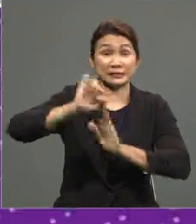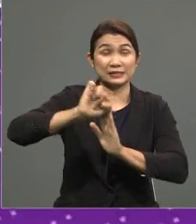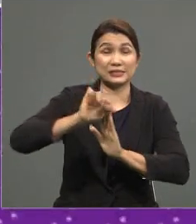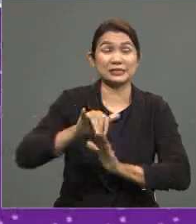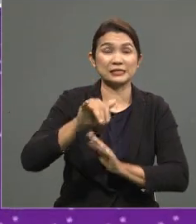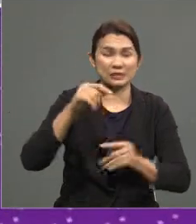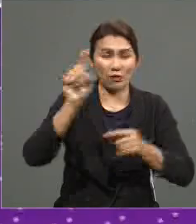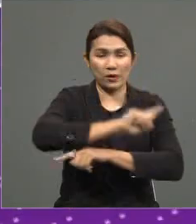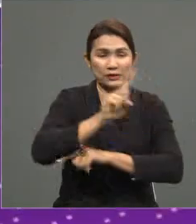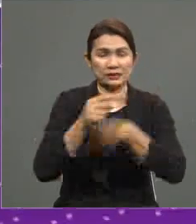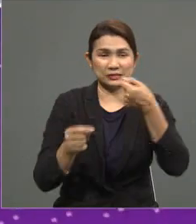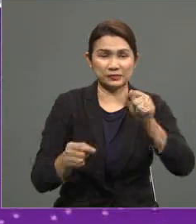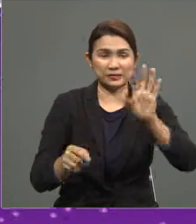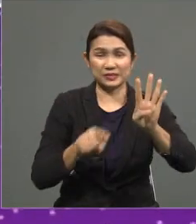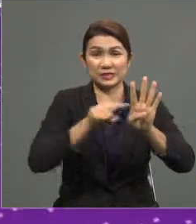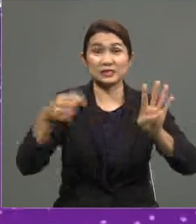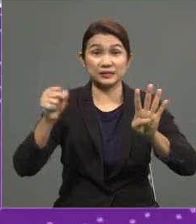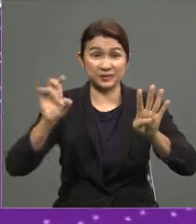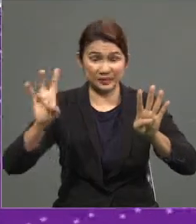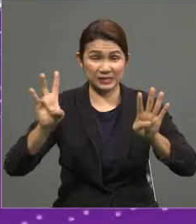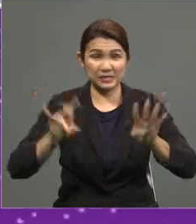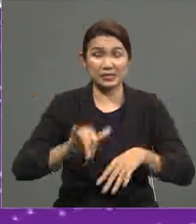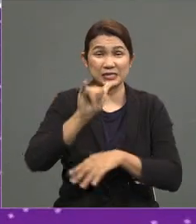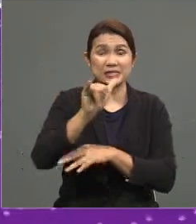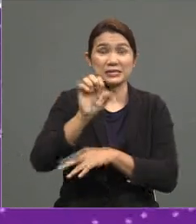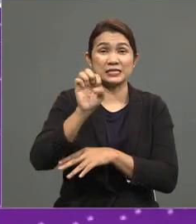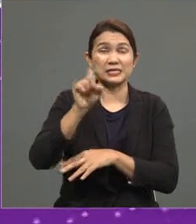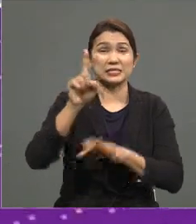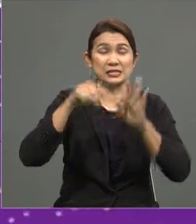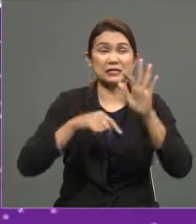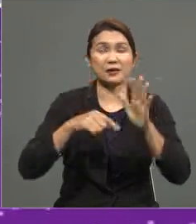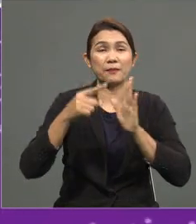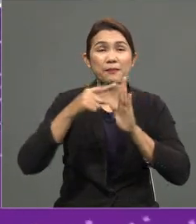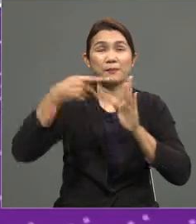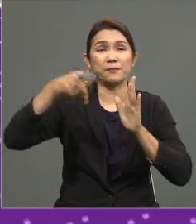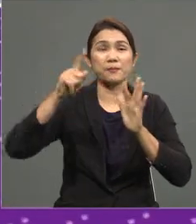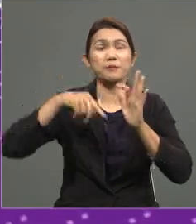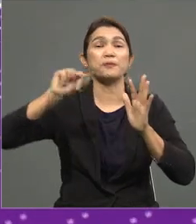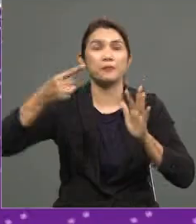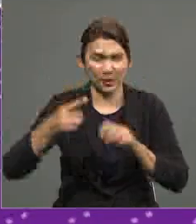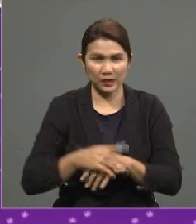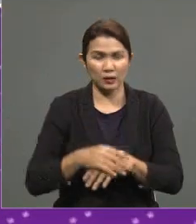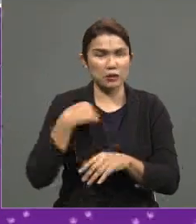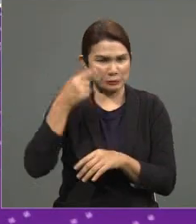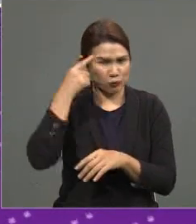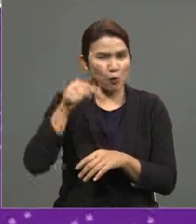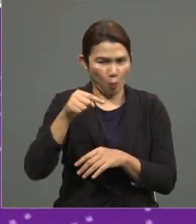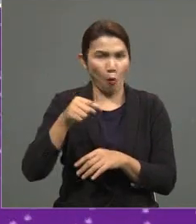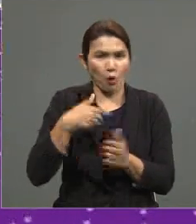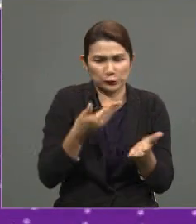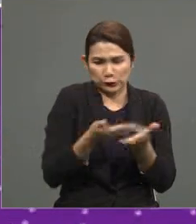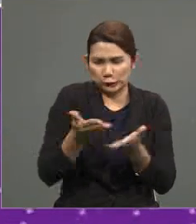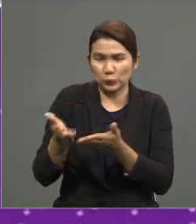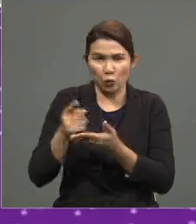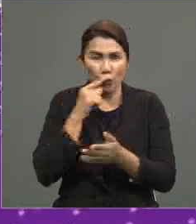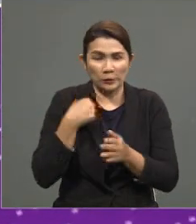ขึ้น 14-17พฤศจิกายนนี้นะครับมีการคาดการณ์กันว่าการจับจ่ายเนี่ยคึกคักคึกคักก่อน